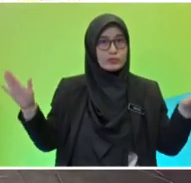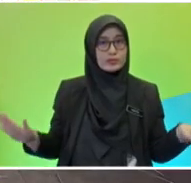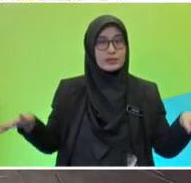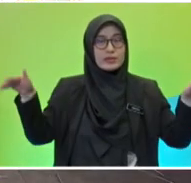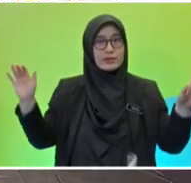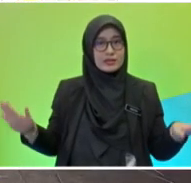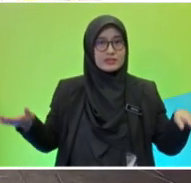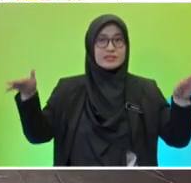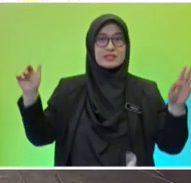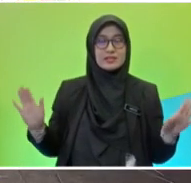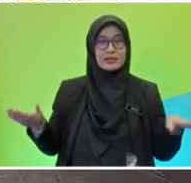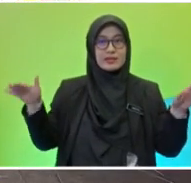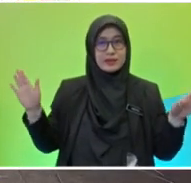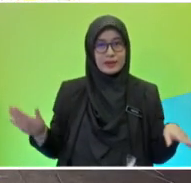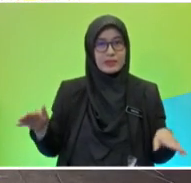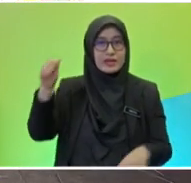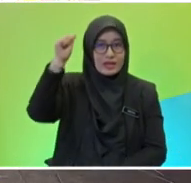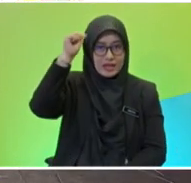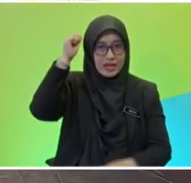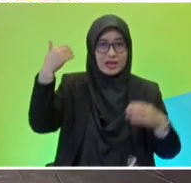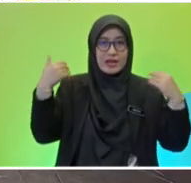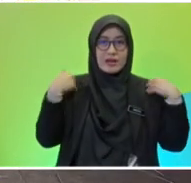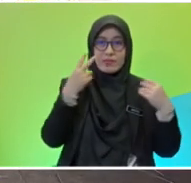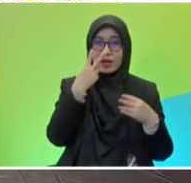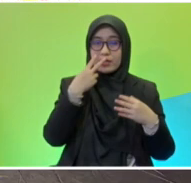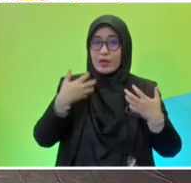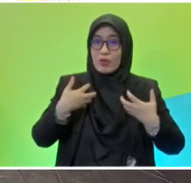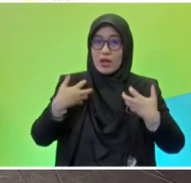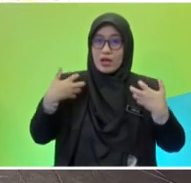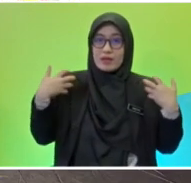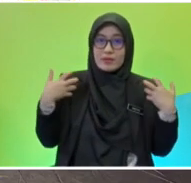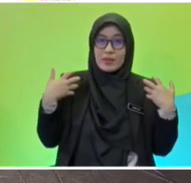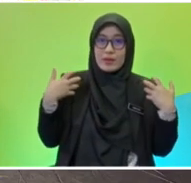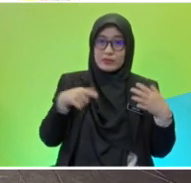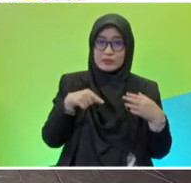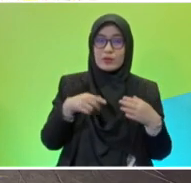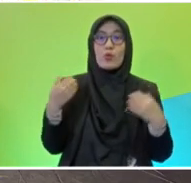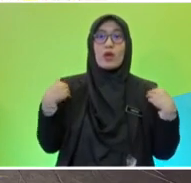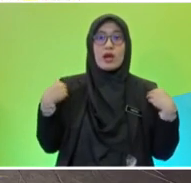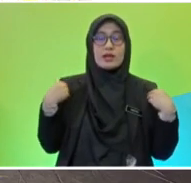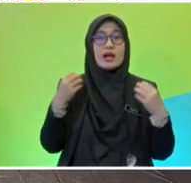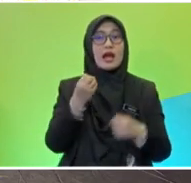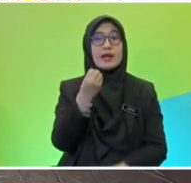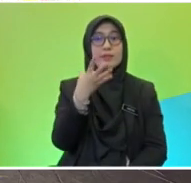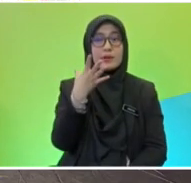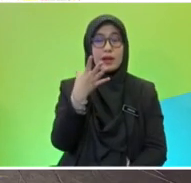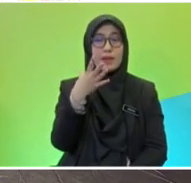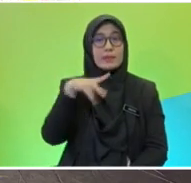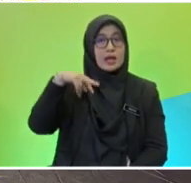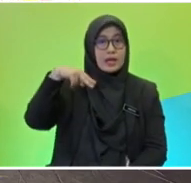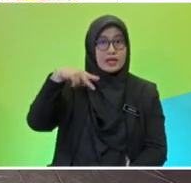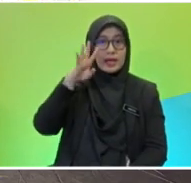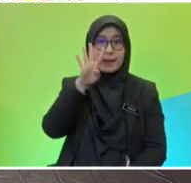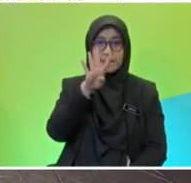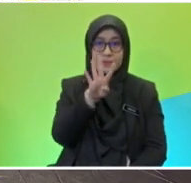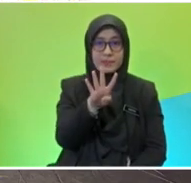saya. Akmal, Akmal ada tengok tak harimau kat situ? Ada cikgu ini. Berapa kakinya? Ada 4.